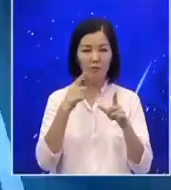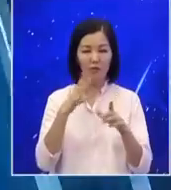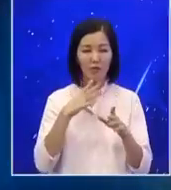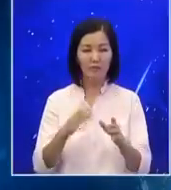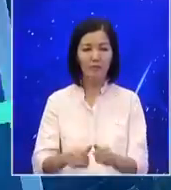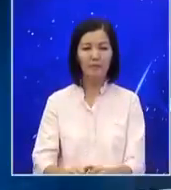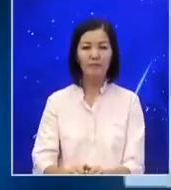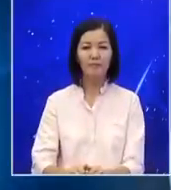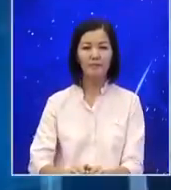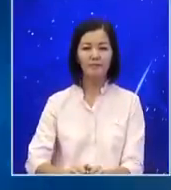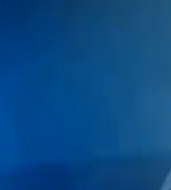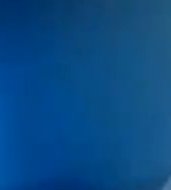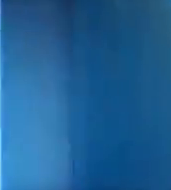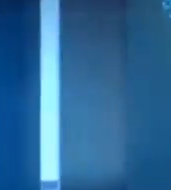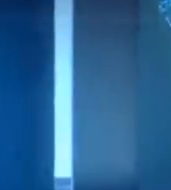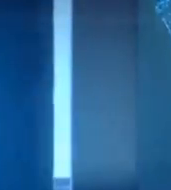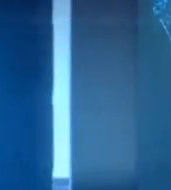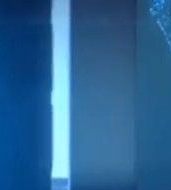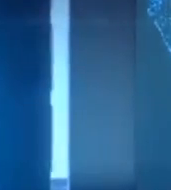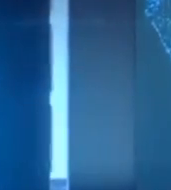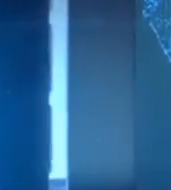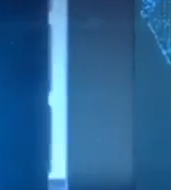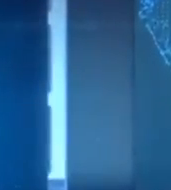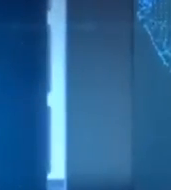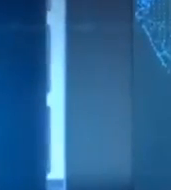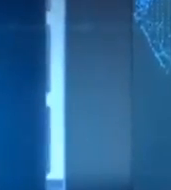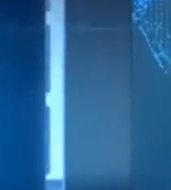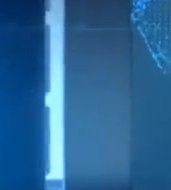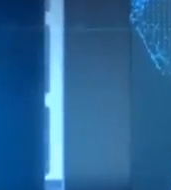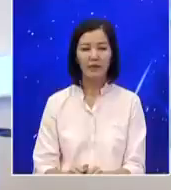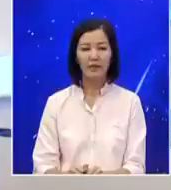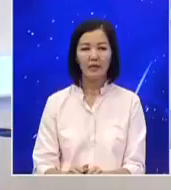Медет Шумабай, Абылай Құттықбай, Жетісу телеарнасы.